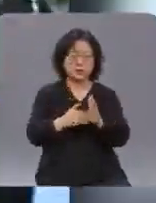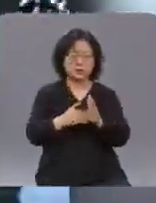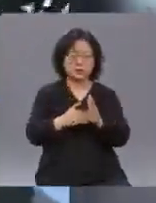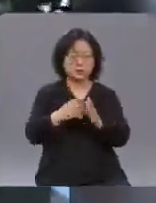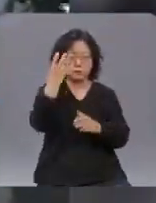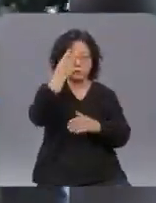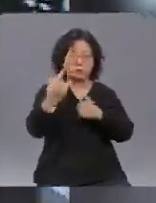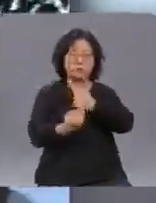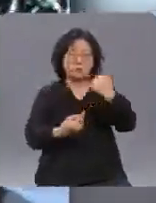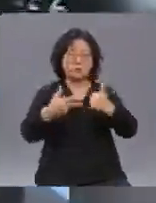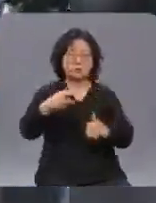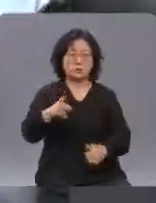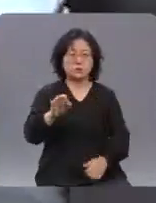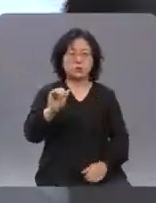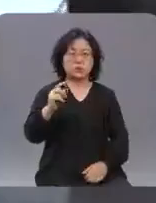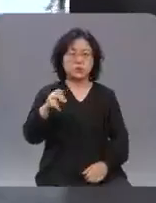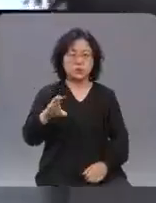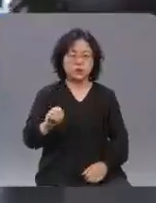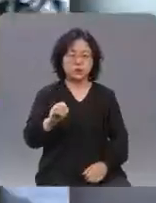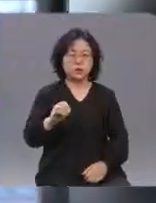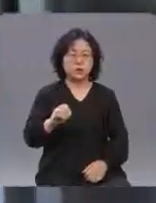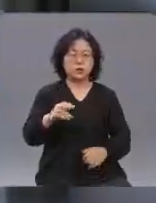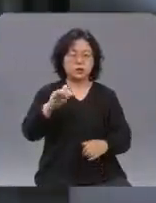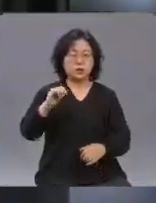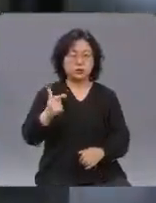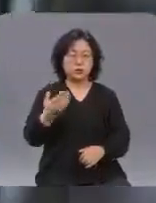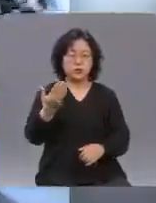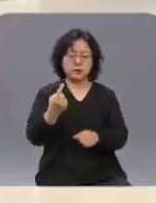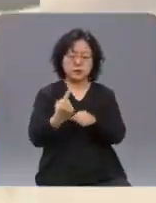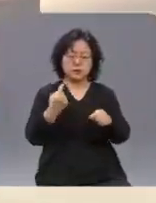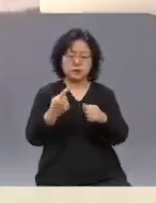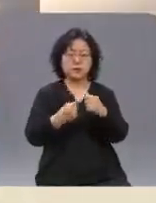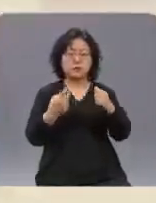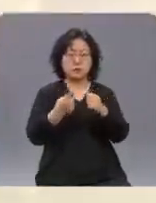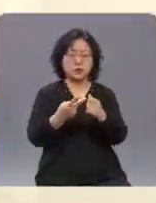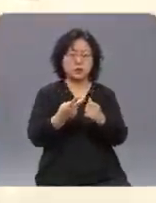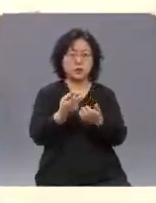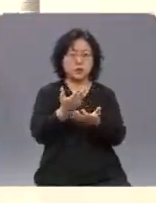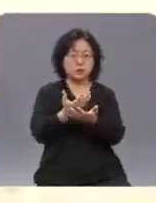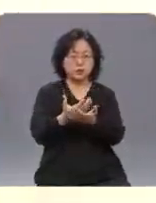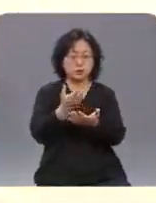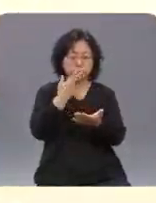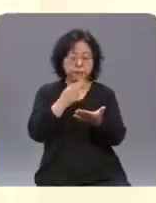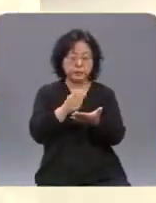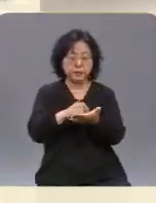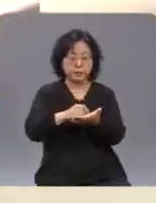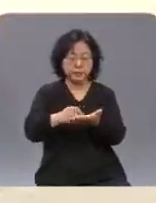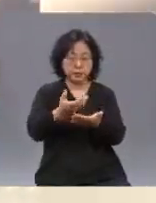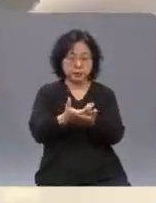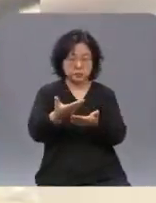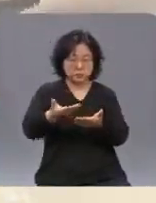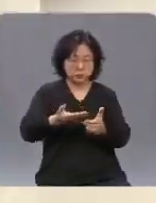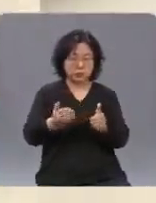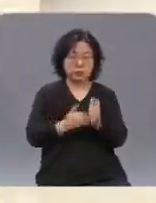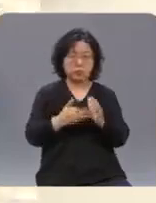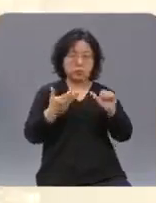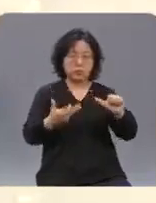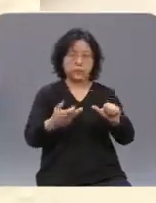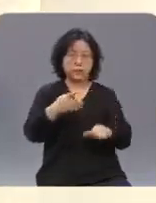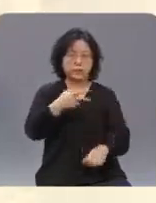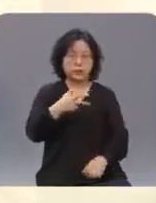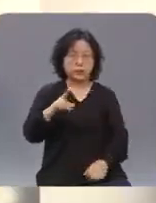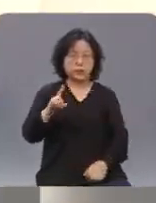조사비는 정호용 전 특전사령관이 지난해 두 차례 서면 진술서를 제출했고 5.18 당시 투입된